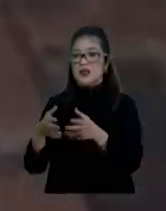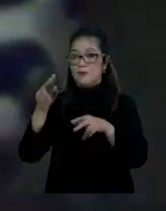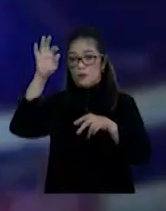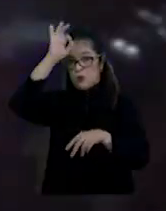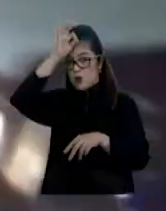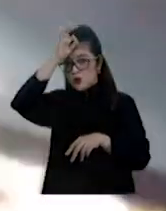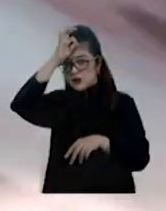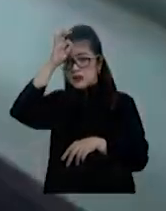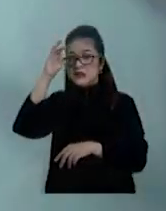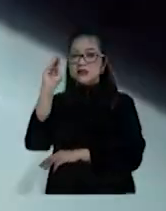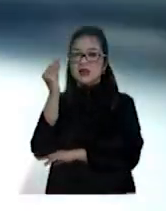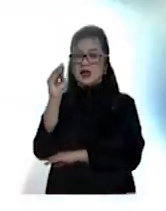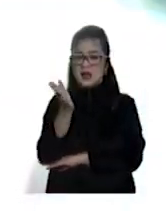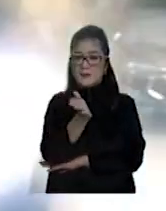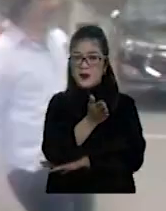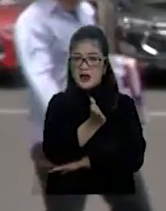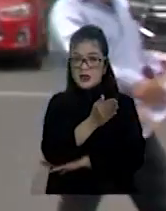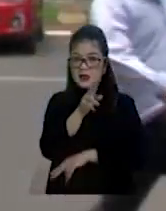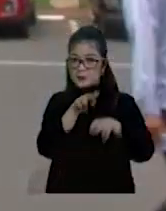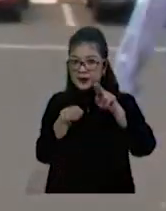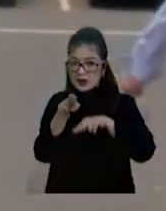Barat melakukan penyelidikan secara intensif.